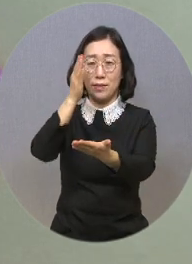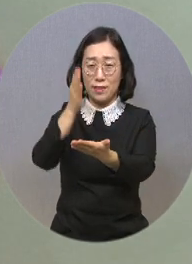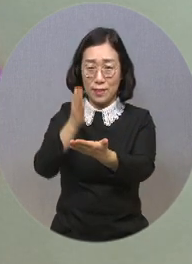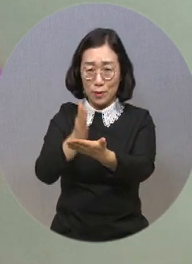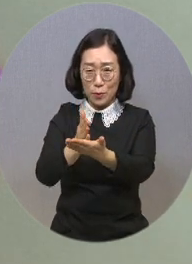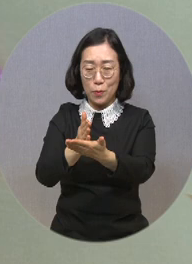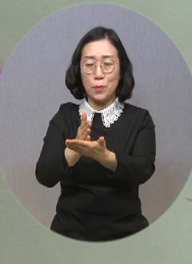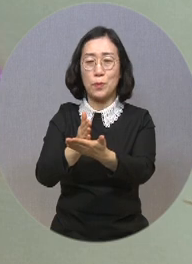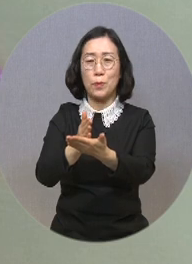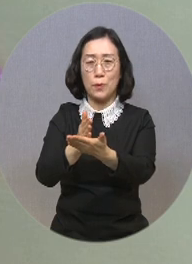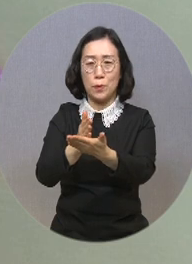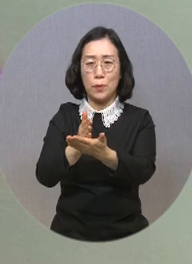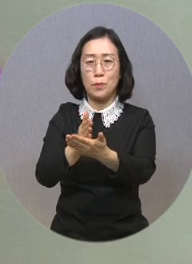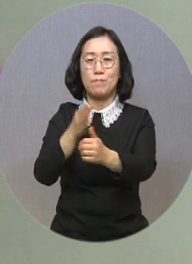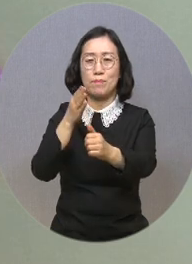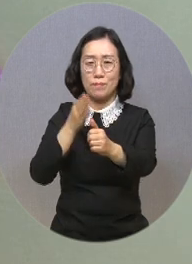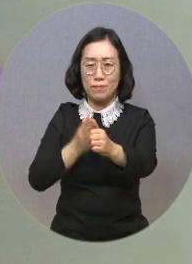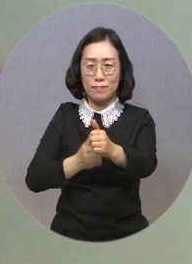마시고